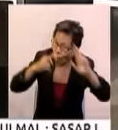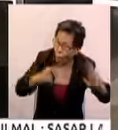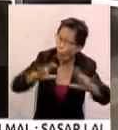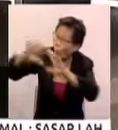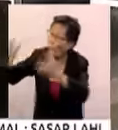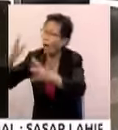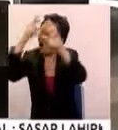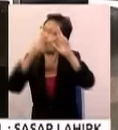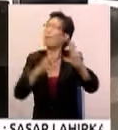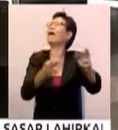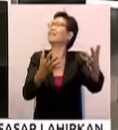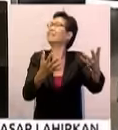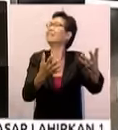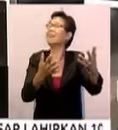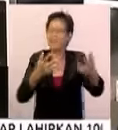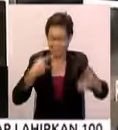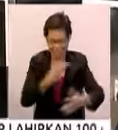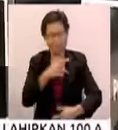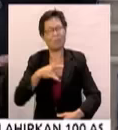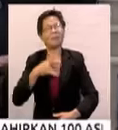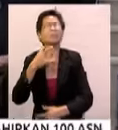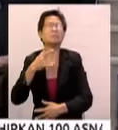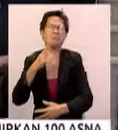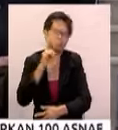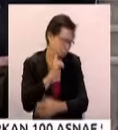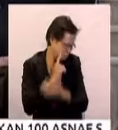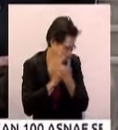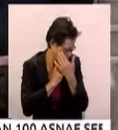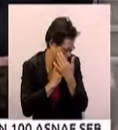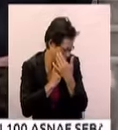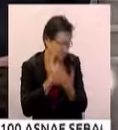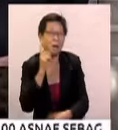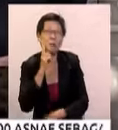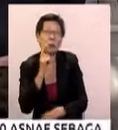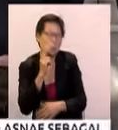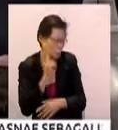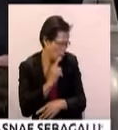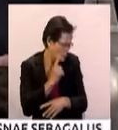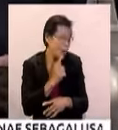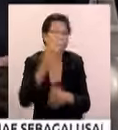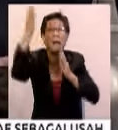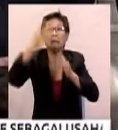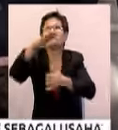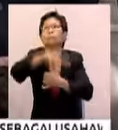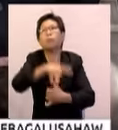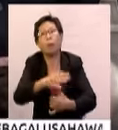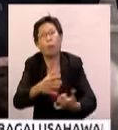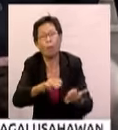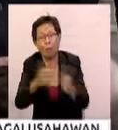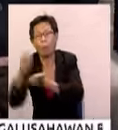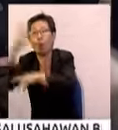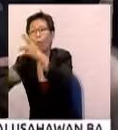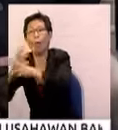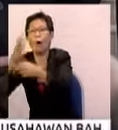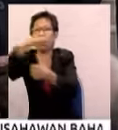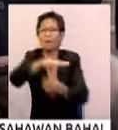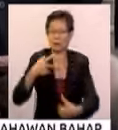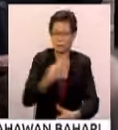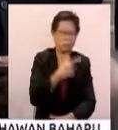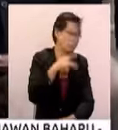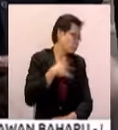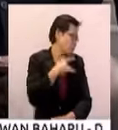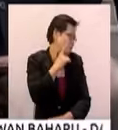dunia. Kita akan merasa malu kalau negara ini dihina oleh dunia,